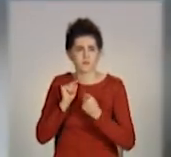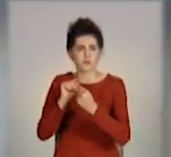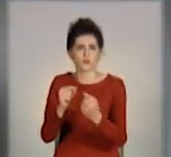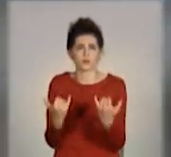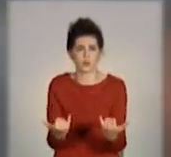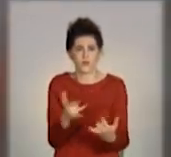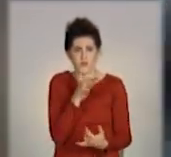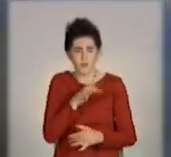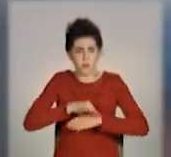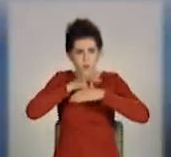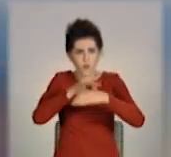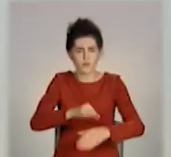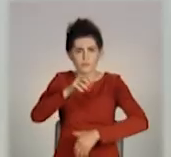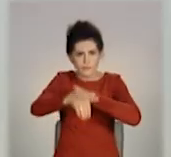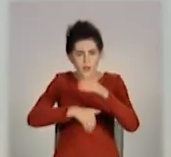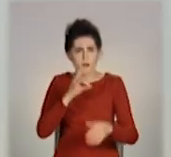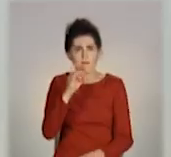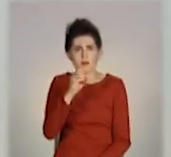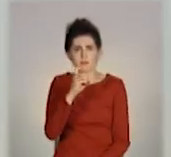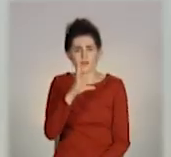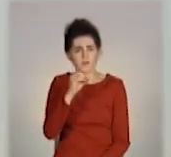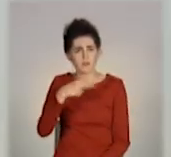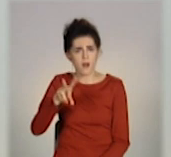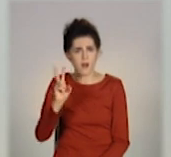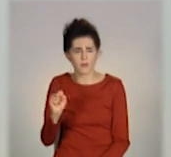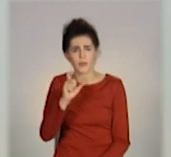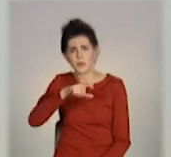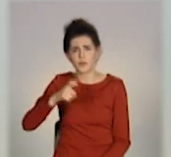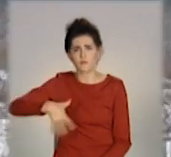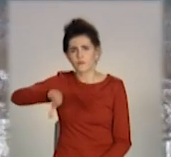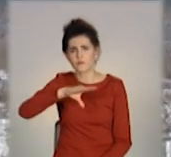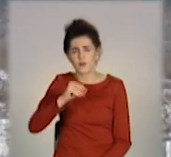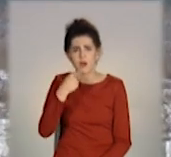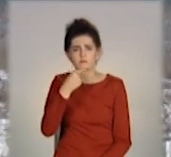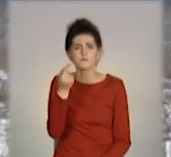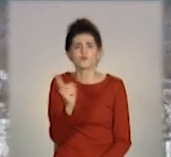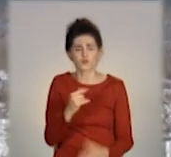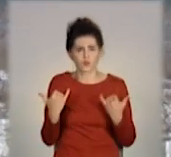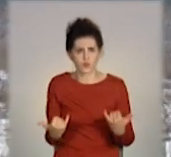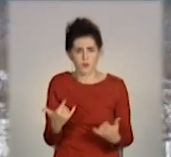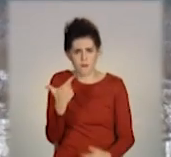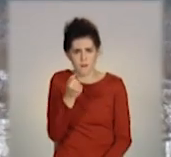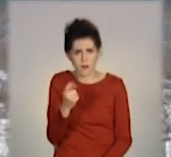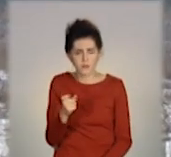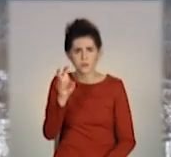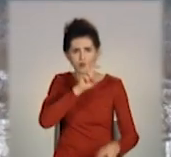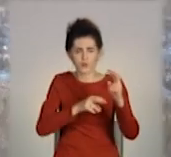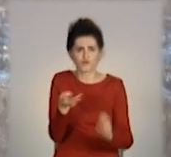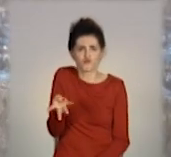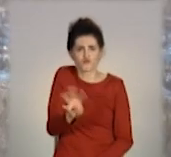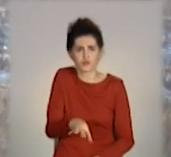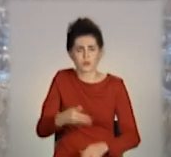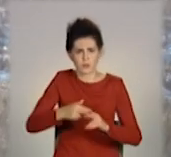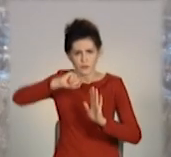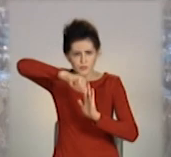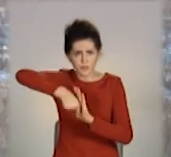проводять геологорозвідку. На загальносільському зборі люди розповідають, нині газ видобувають із 4 свердловин, розташованих